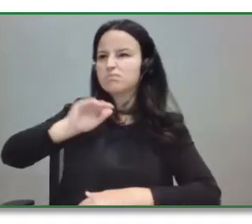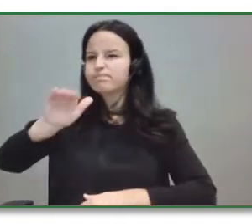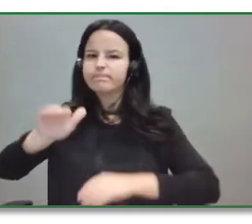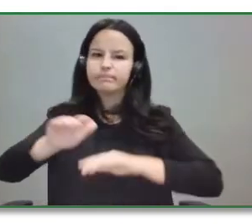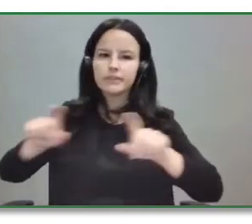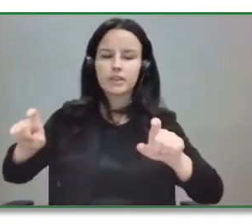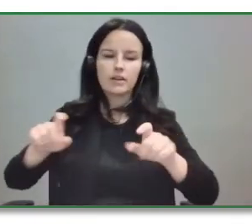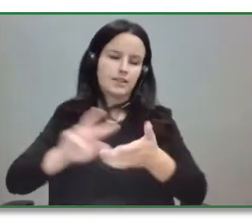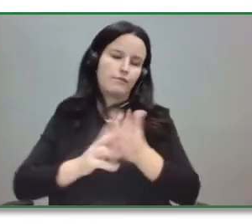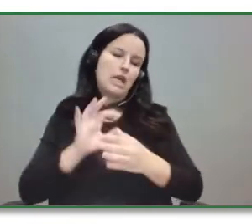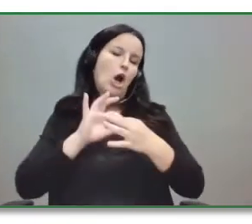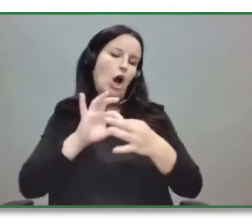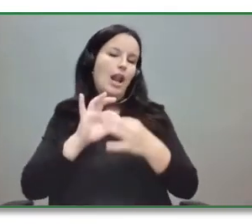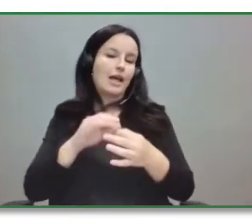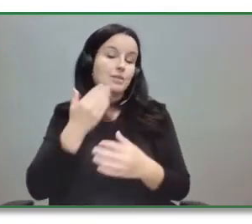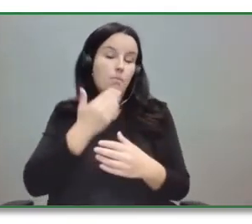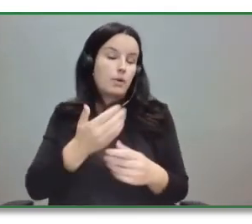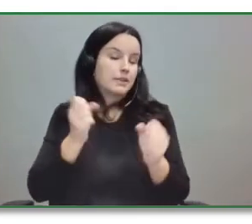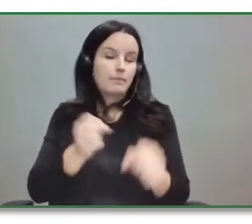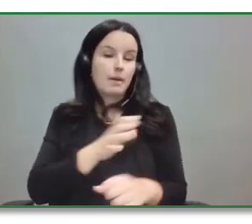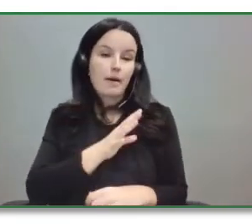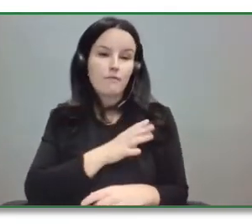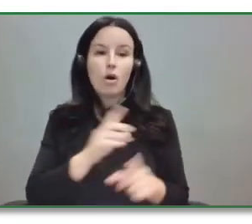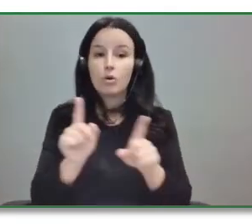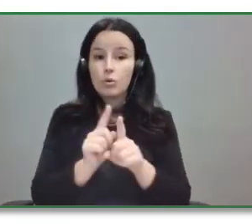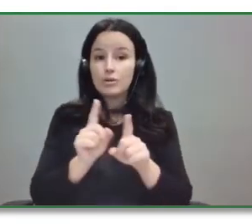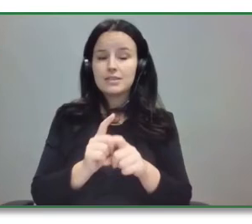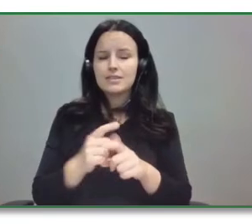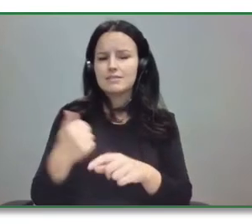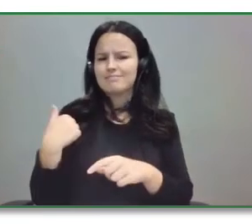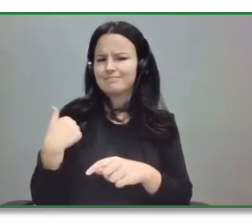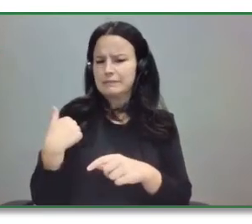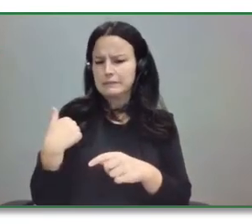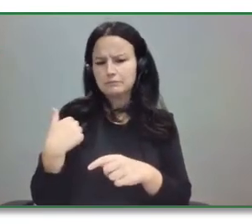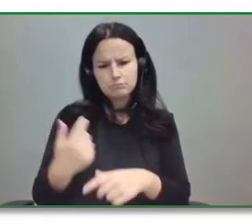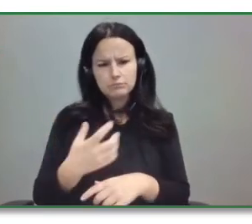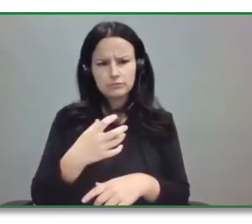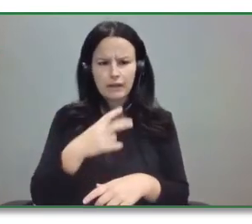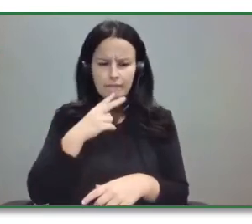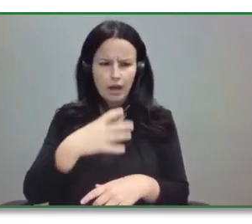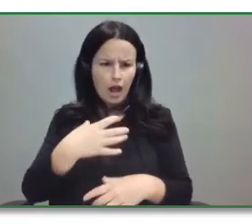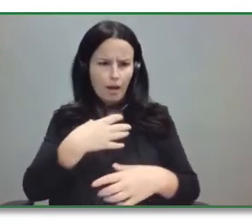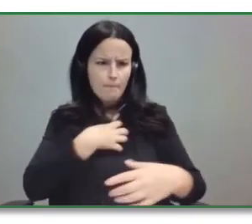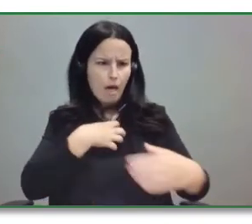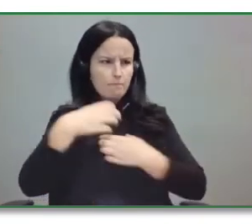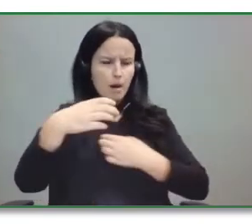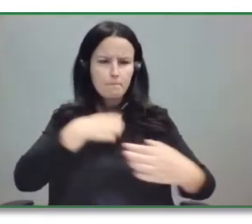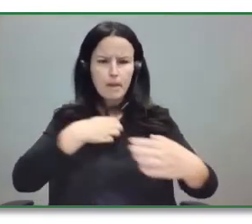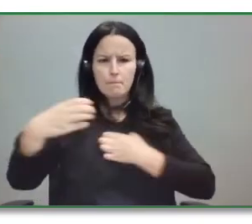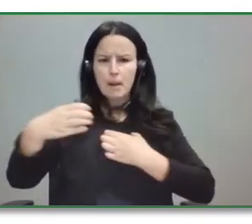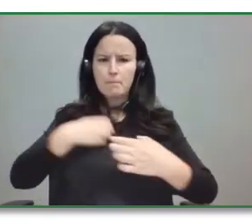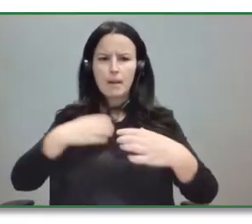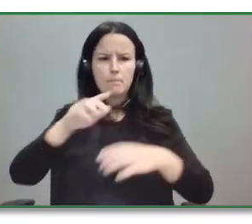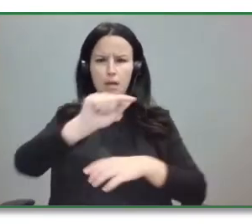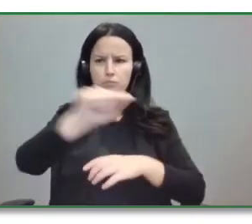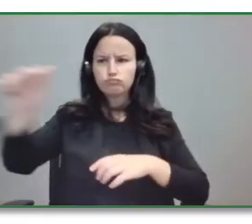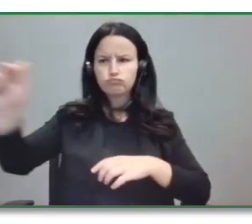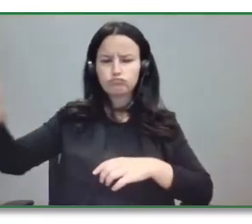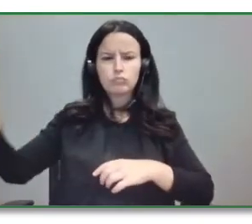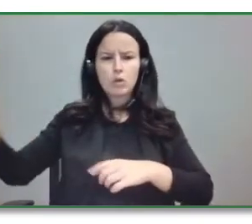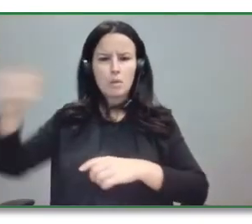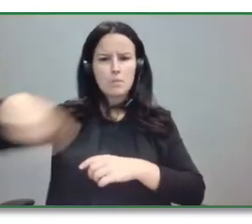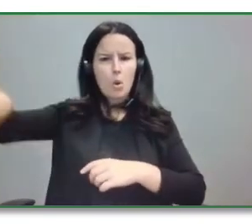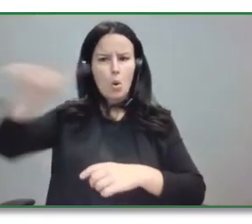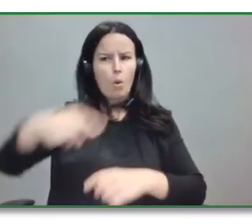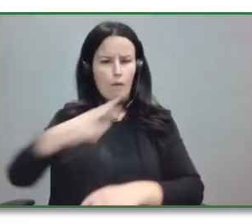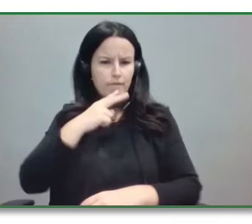relations enrichissantes. Récemment, j'ai commencé à déposer des plaintes relatives à l'accès auprès de notre district des parcs et ils ont été très à l'écoute